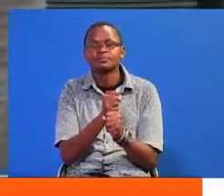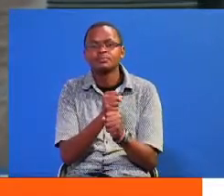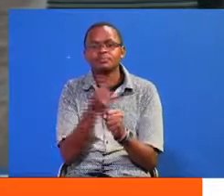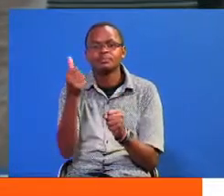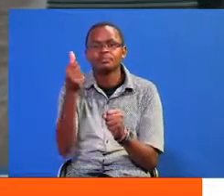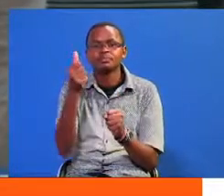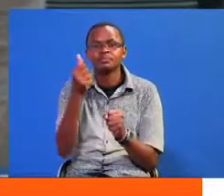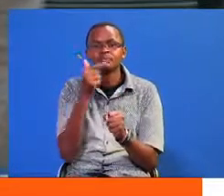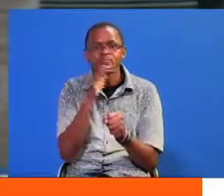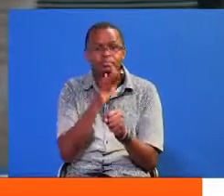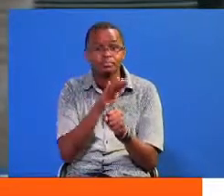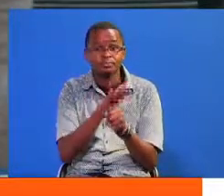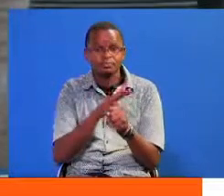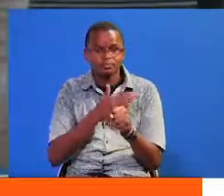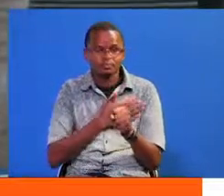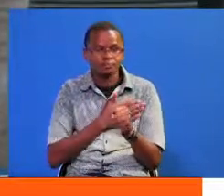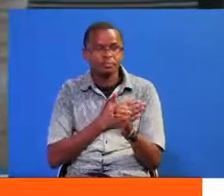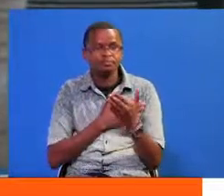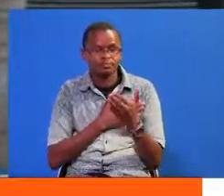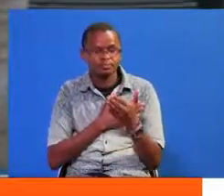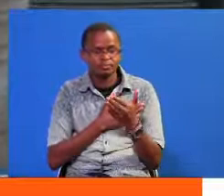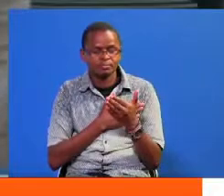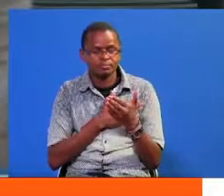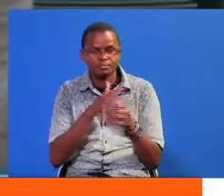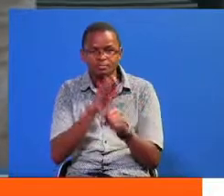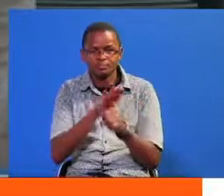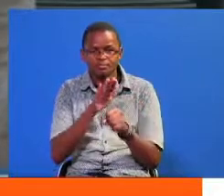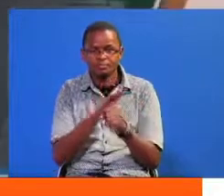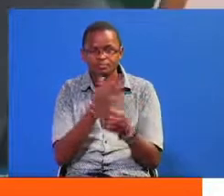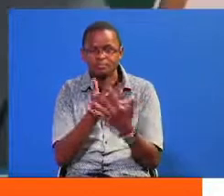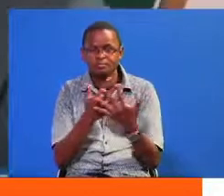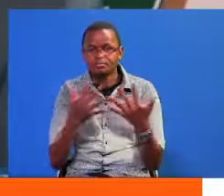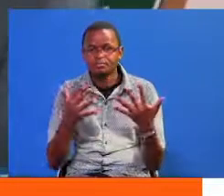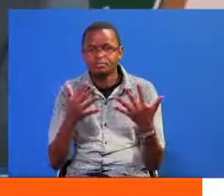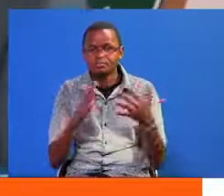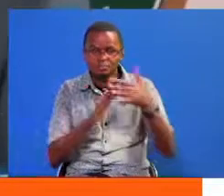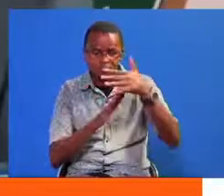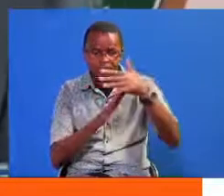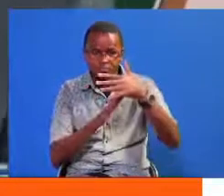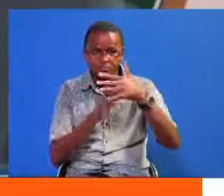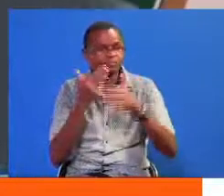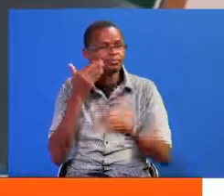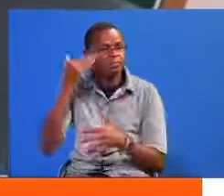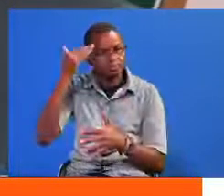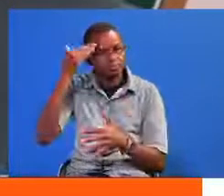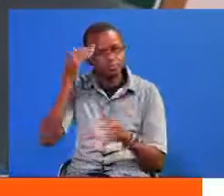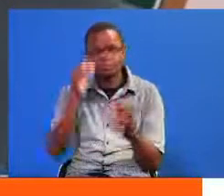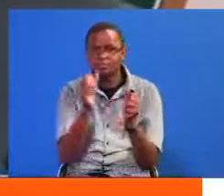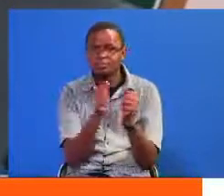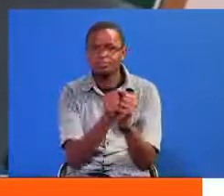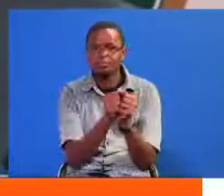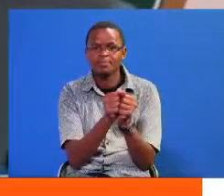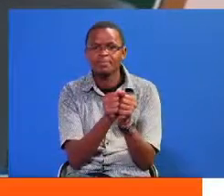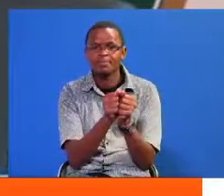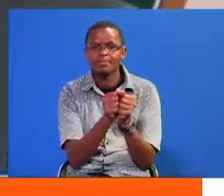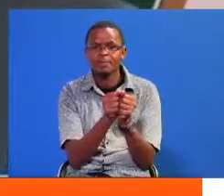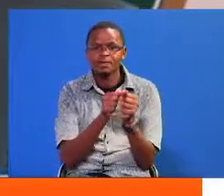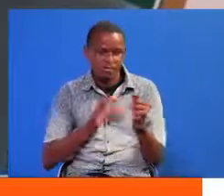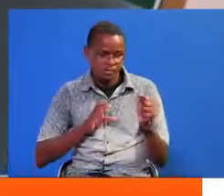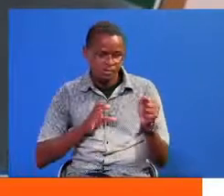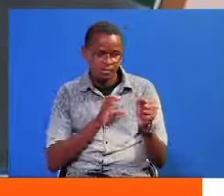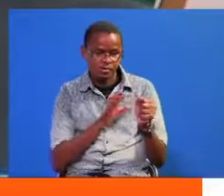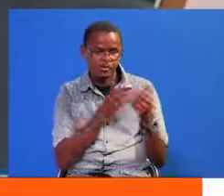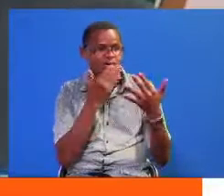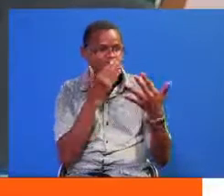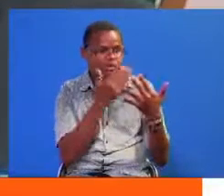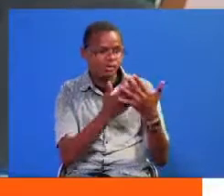Any assurance, my lord? Most of the matters the Supreme Court deals with, Commissioner.